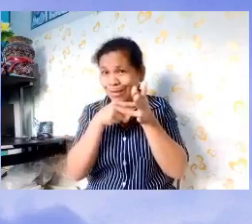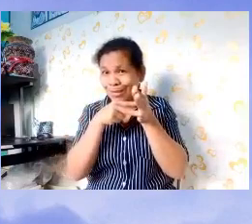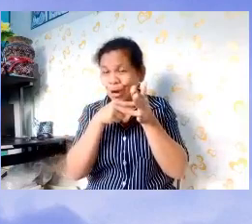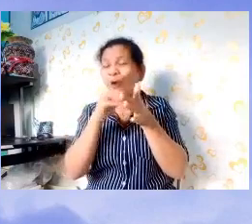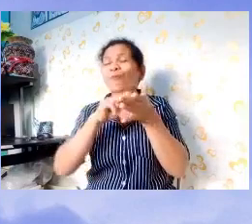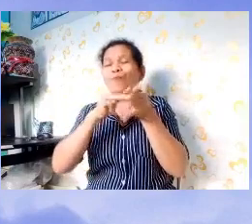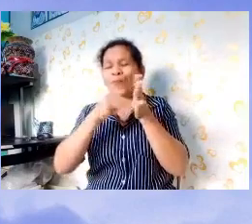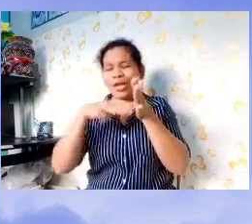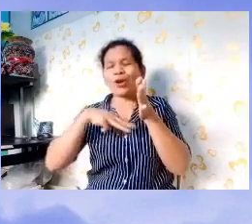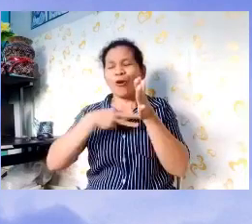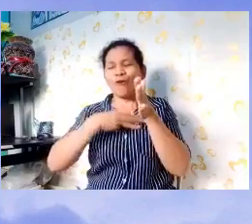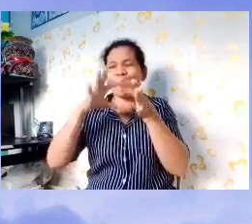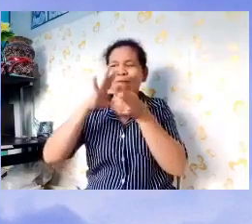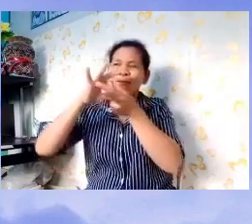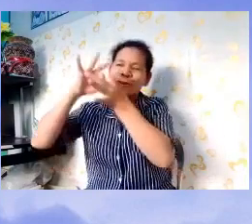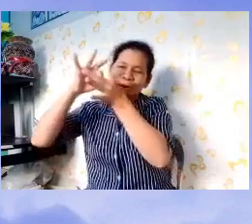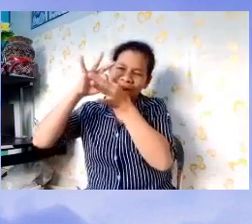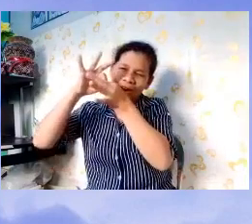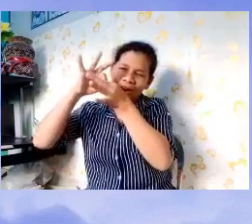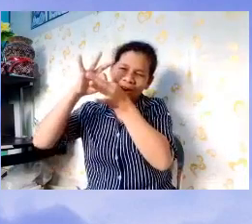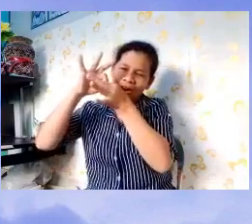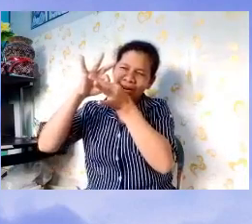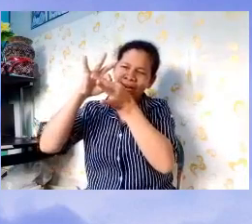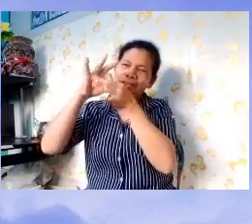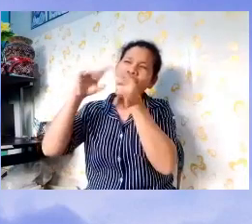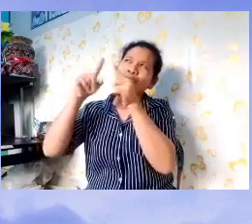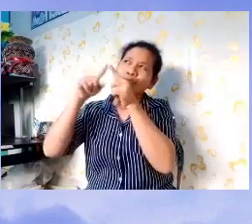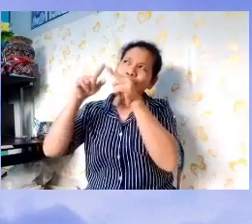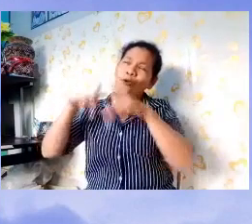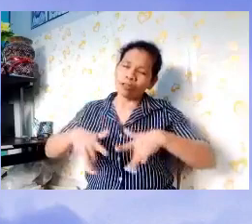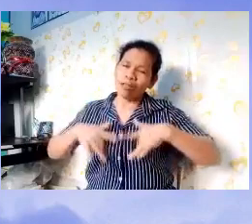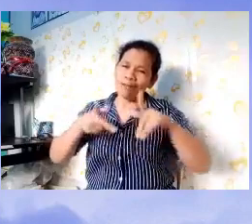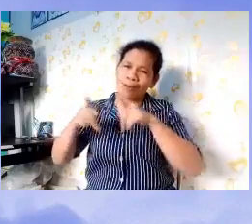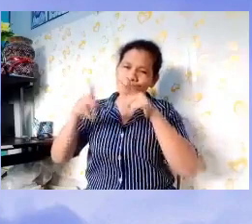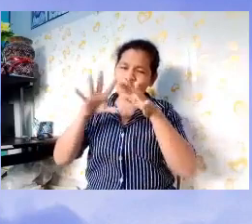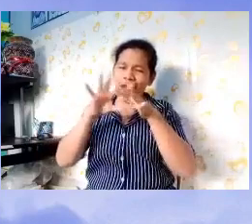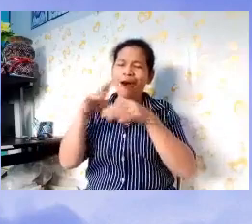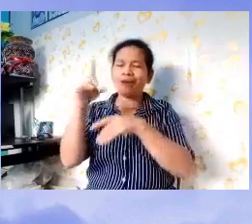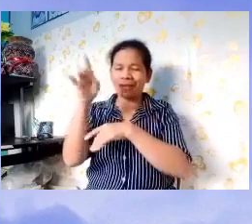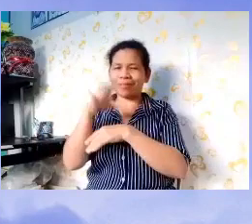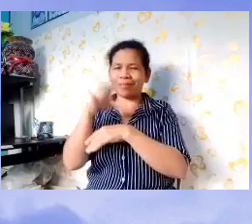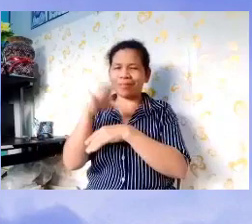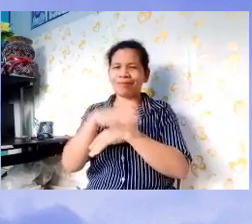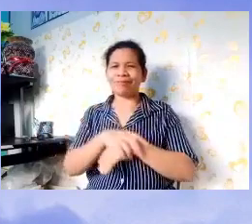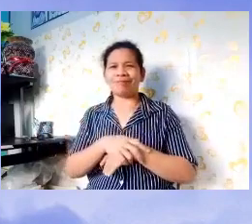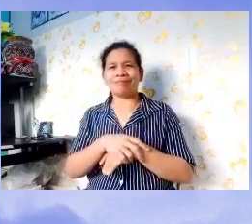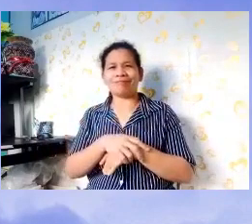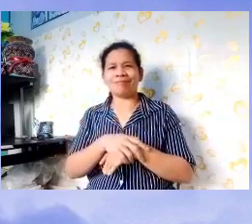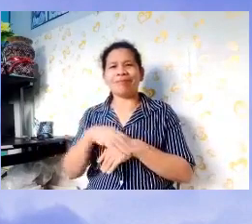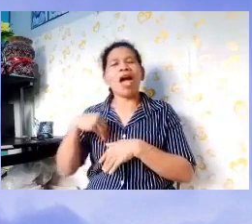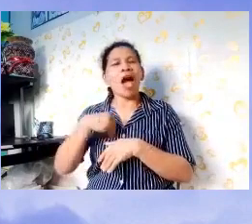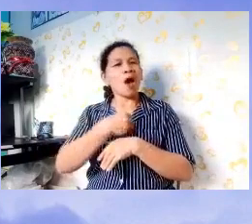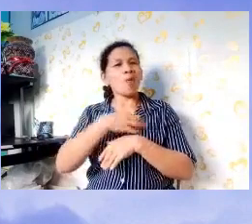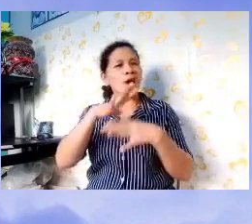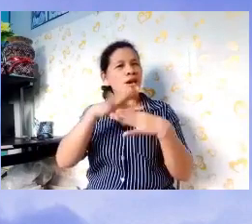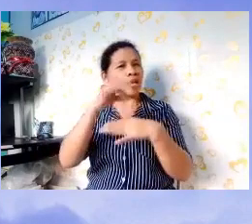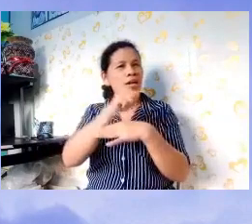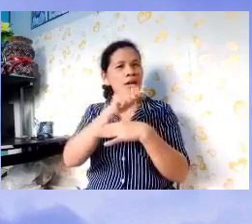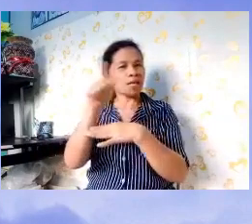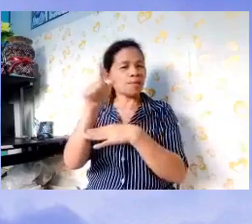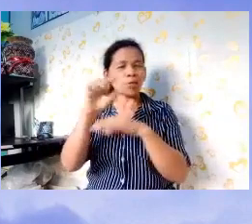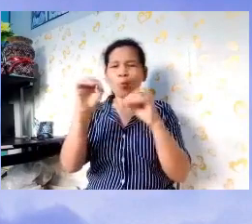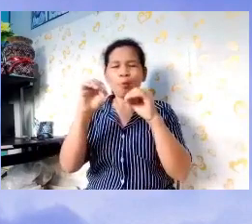na kapangyarihan ng ating Panginoon. At ito pong maganda, mga kapatid, our spiritual growth has no